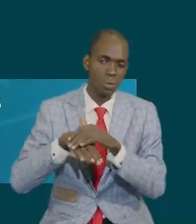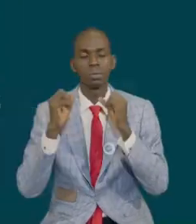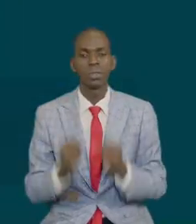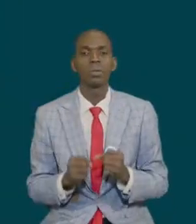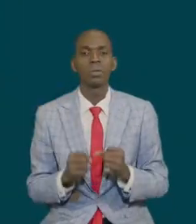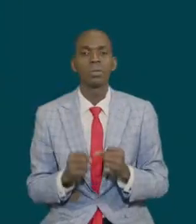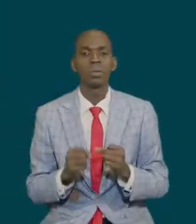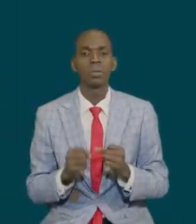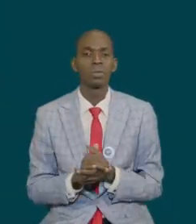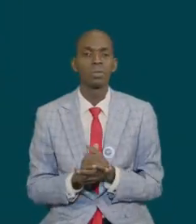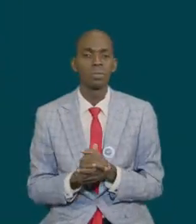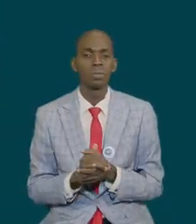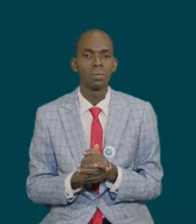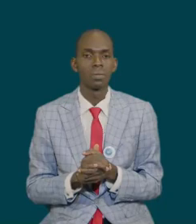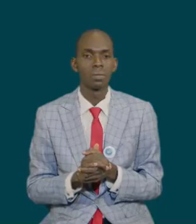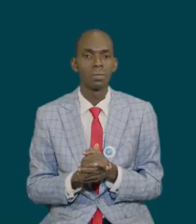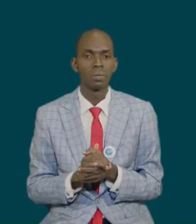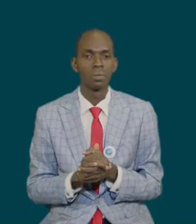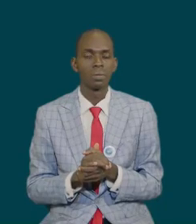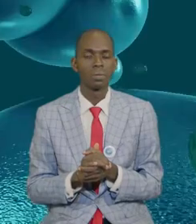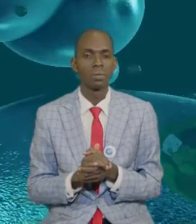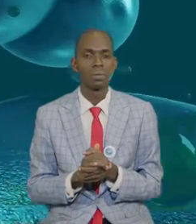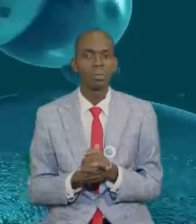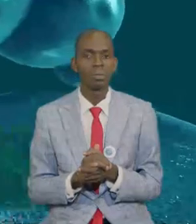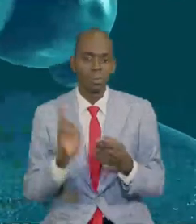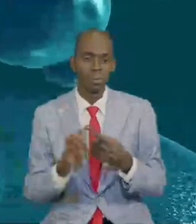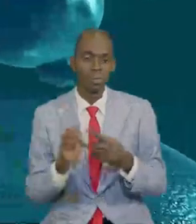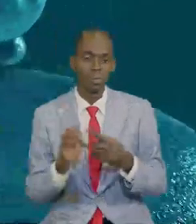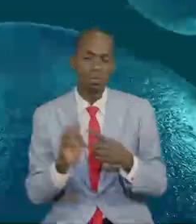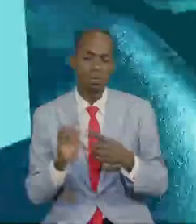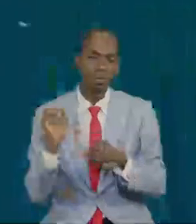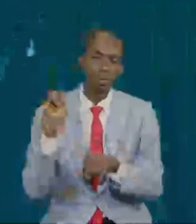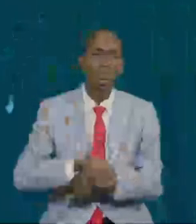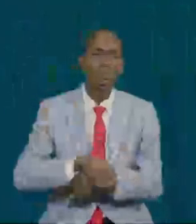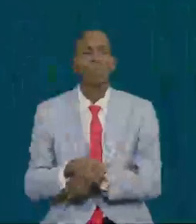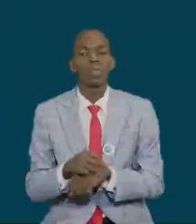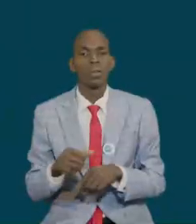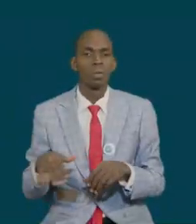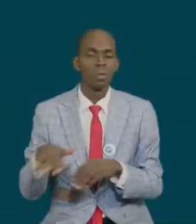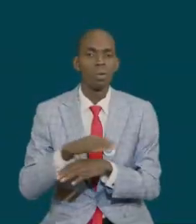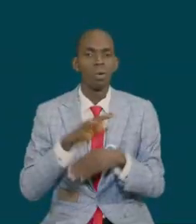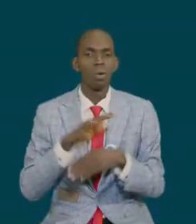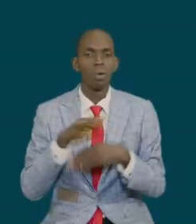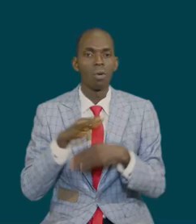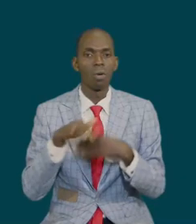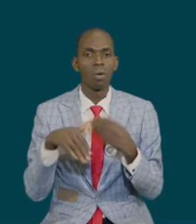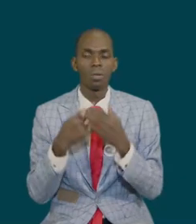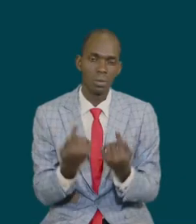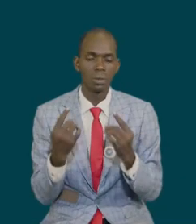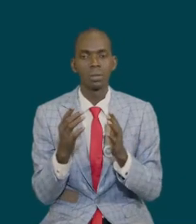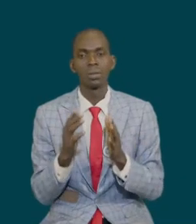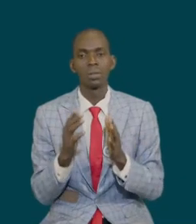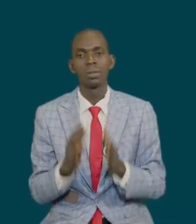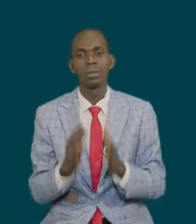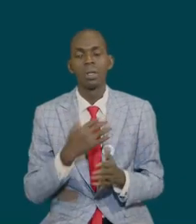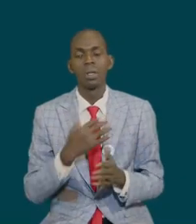avaient la puissance de pénétration. To prevail on those sinners. Pour prévaloir sur ces pécheurs. And when the Holy